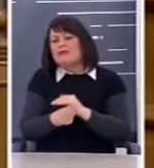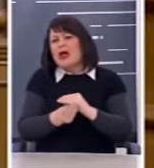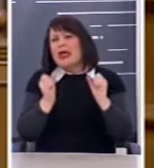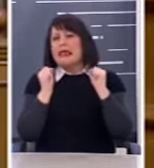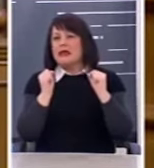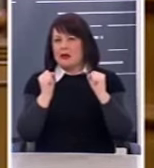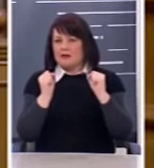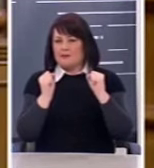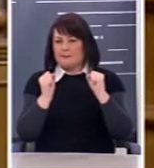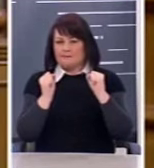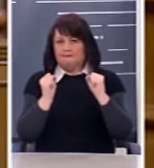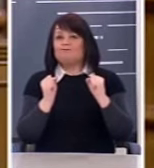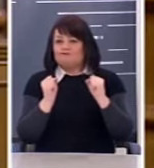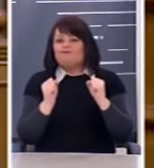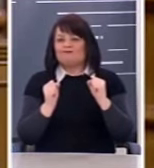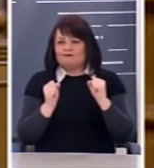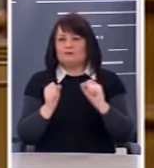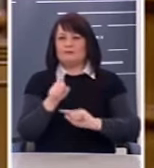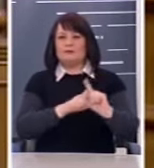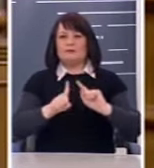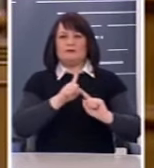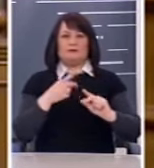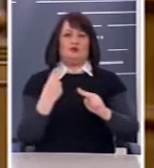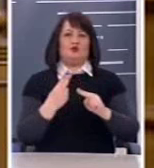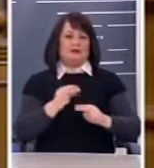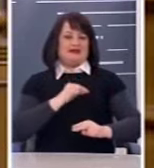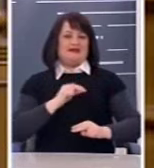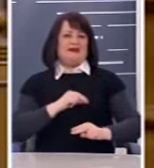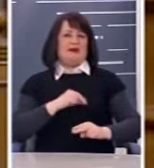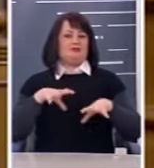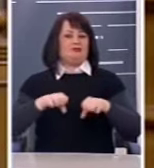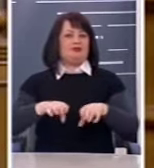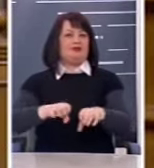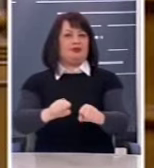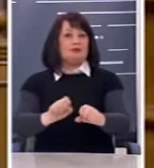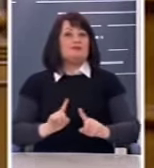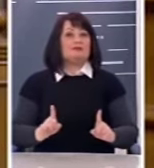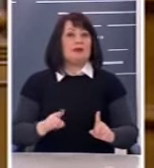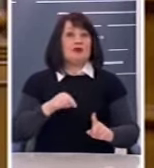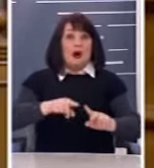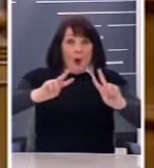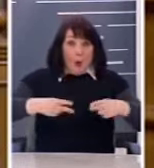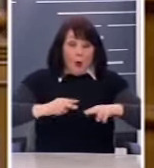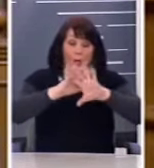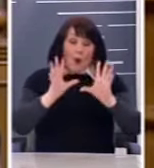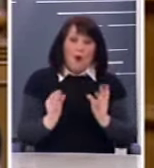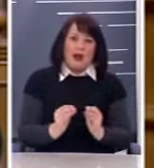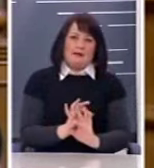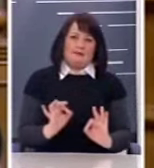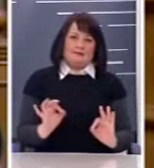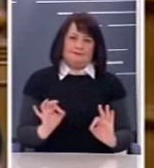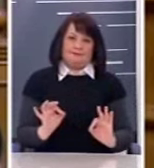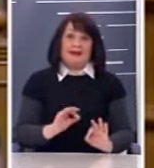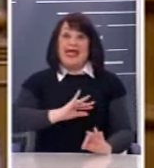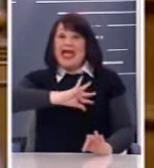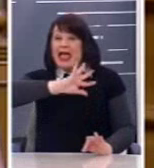πάρτι επί των πλήστων για λογαριασμό μεγάλων και ισχυρών συμφερόντων, θα έρθει στην επιφάνεια. Μέχρι